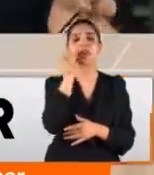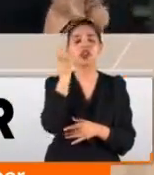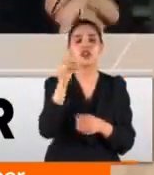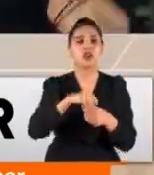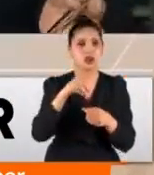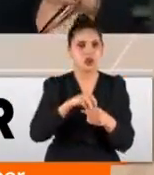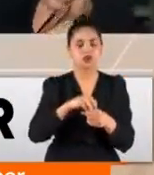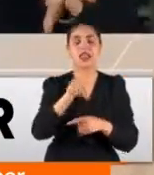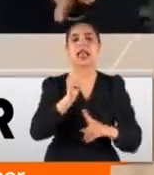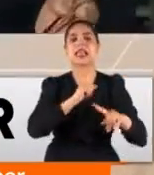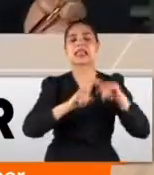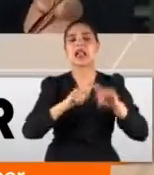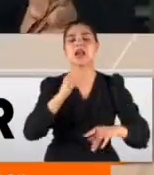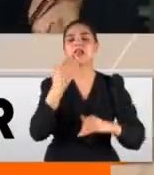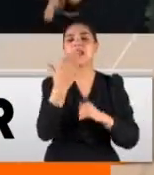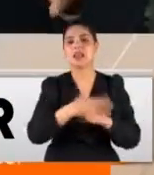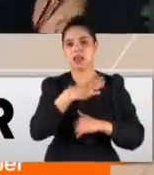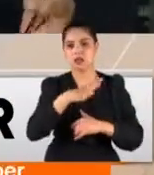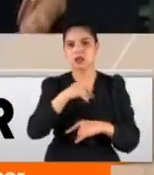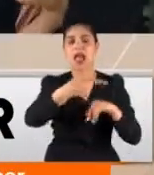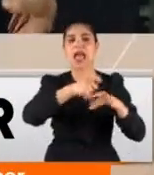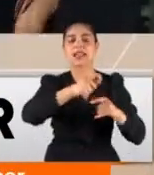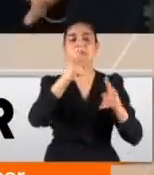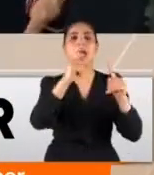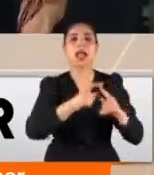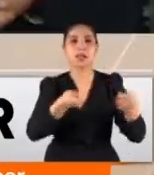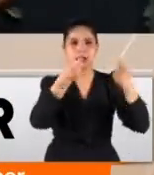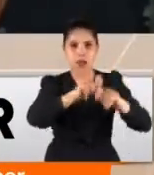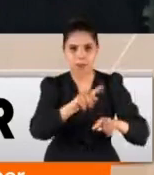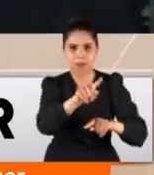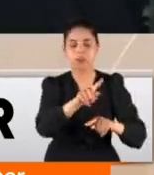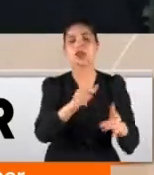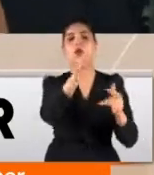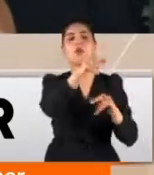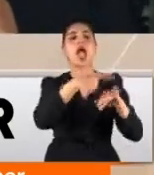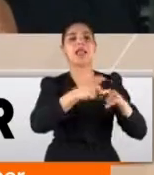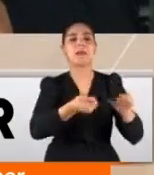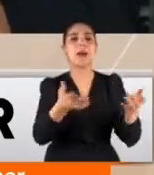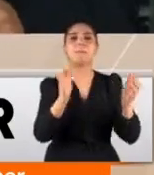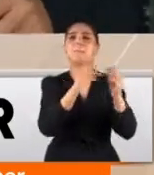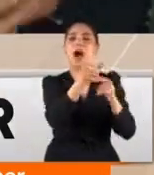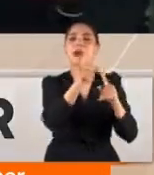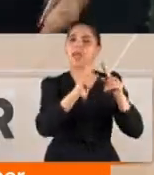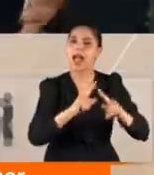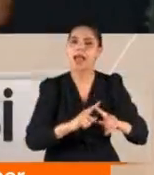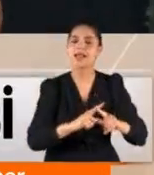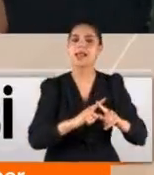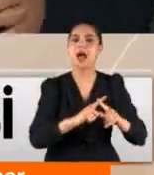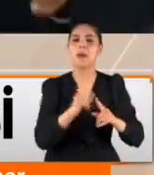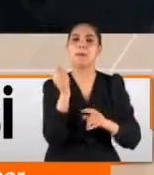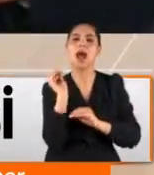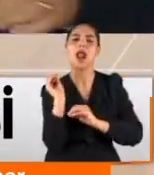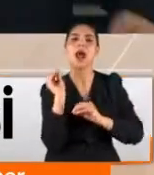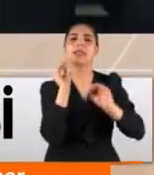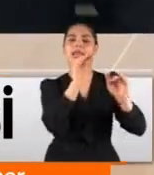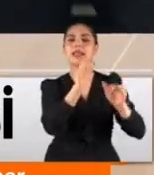Onun dışında yine HDP'nin kurumsal kimliğinin hesaplarının dondurmasının HDP'nin Parti hesabının dondurulması hazine yardımı ile